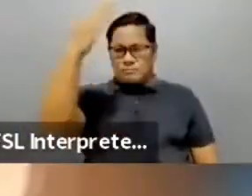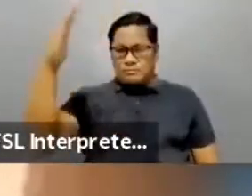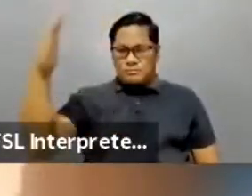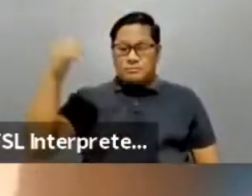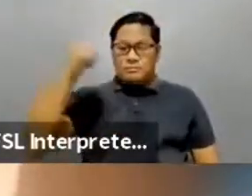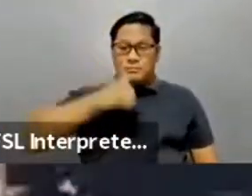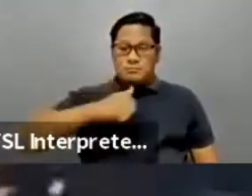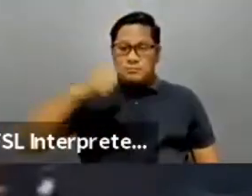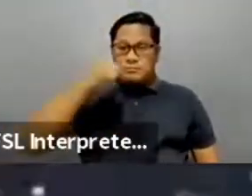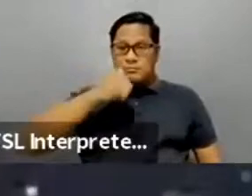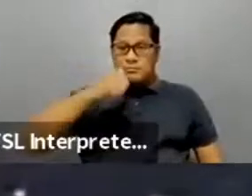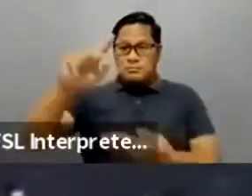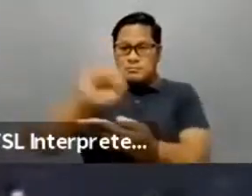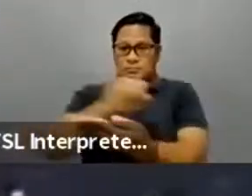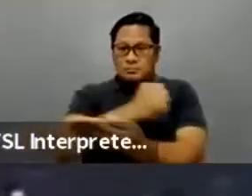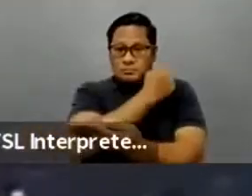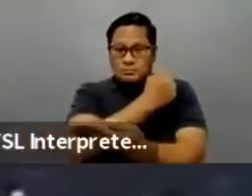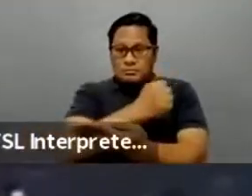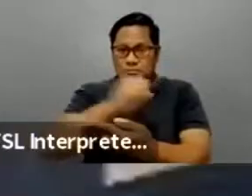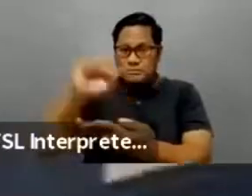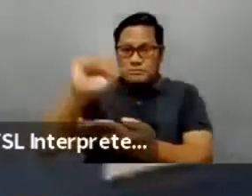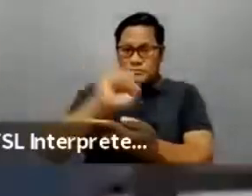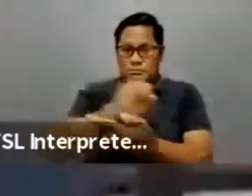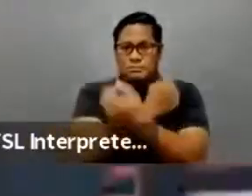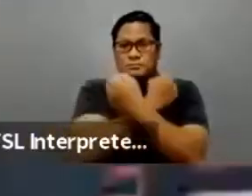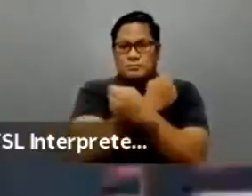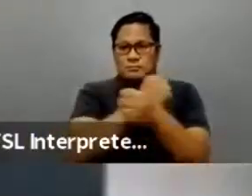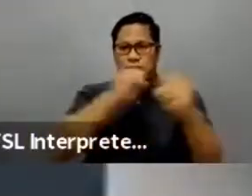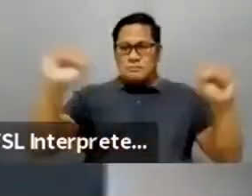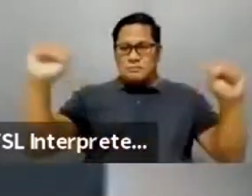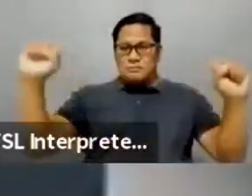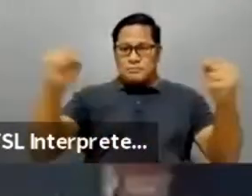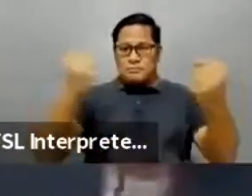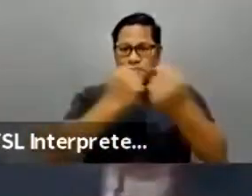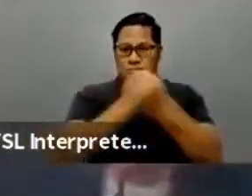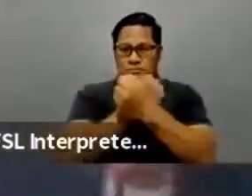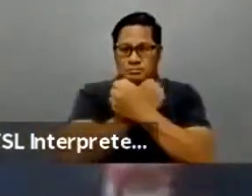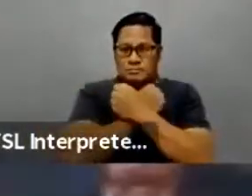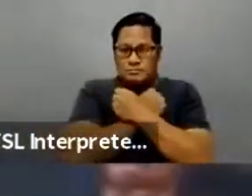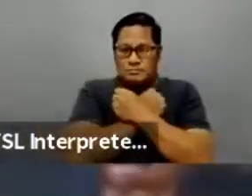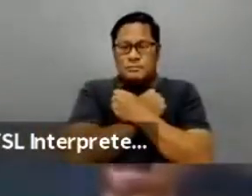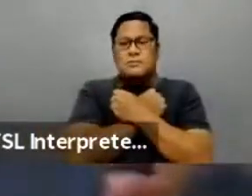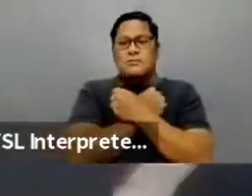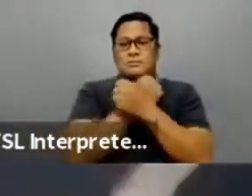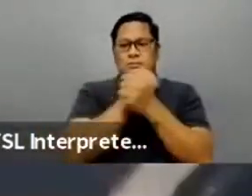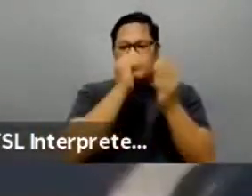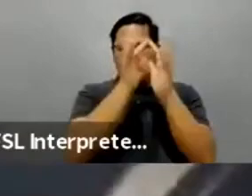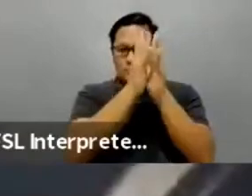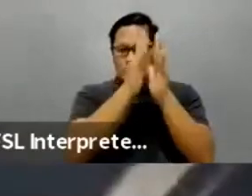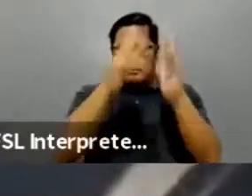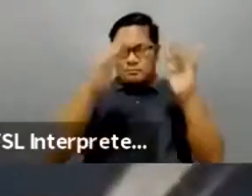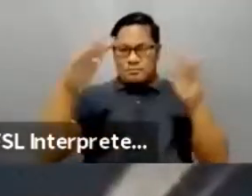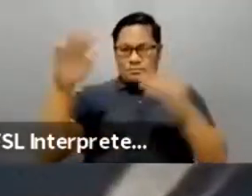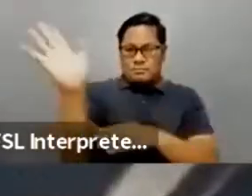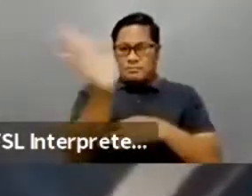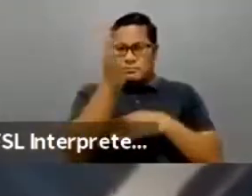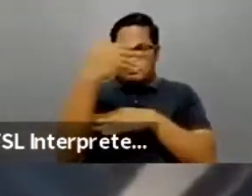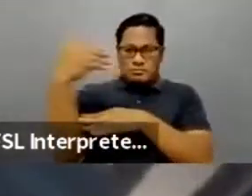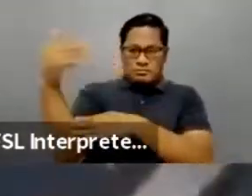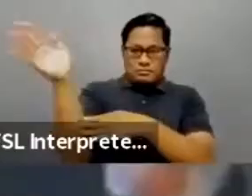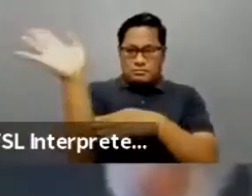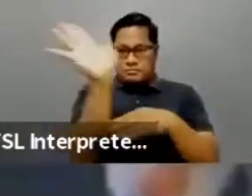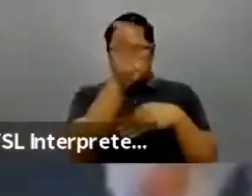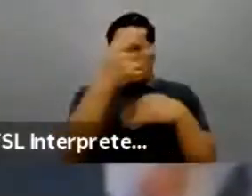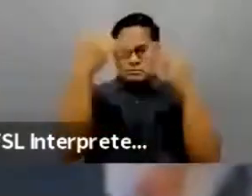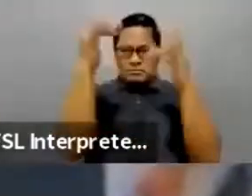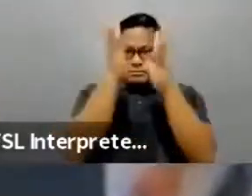pagkaw ay hinatang tulang awit sa pagkayang minamahal. Ang isang ng matawad mo'y